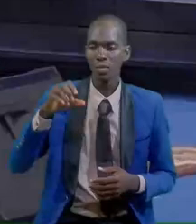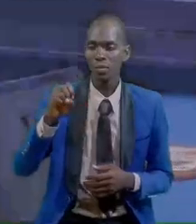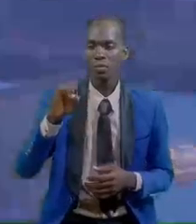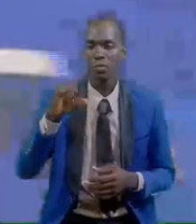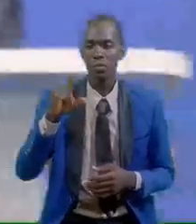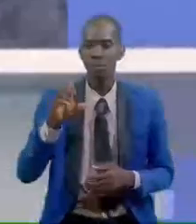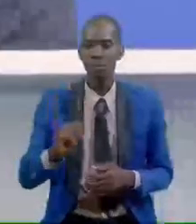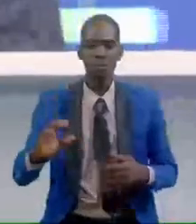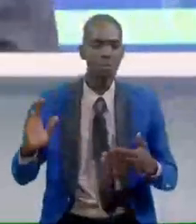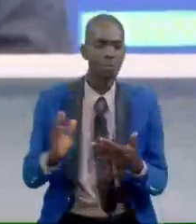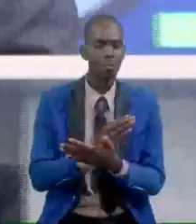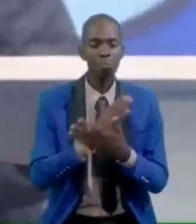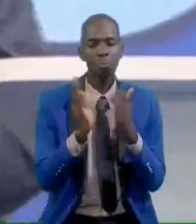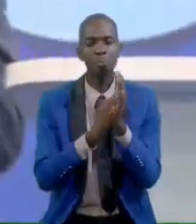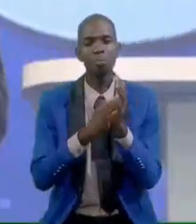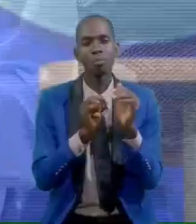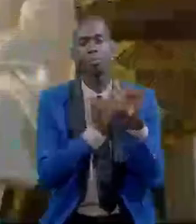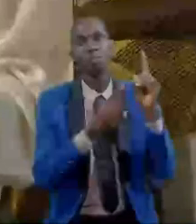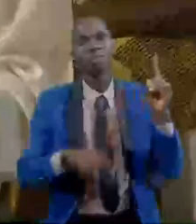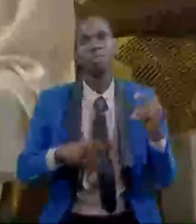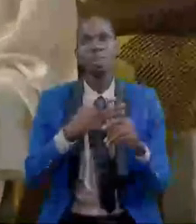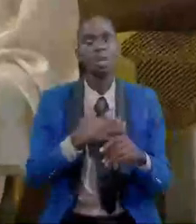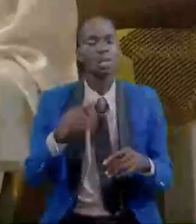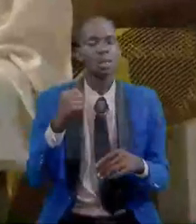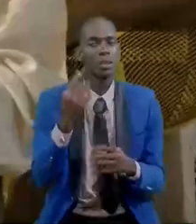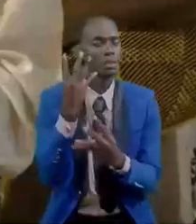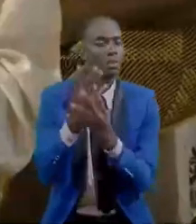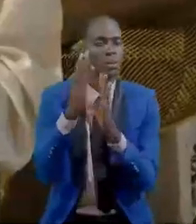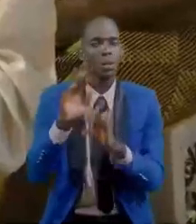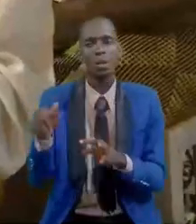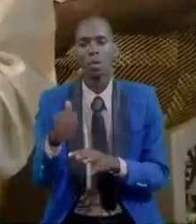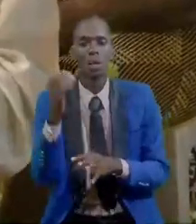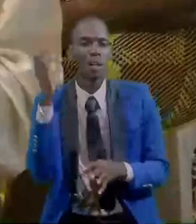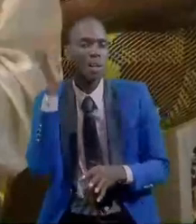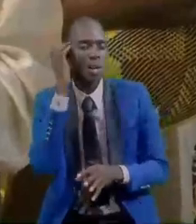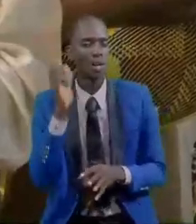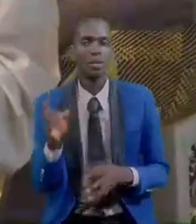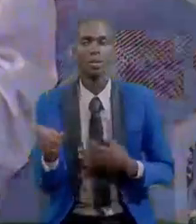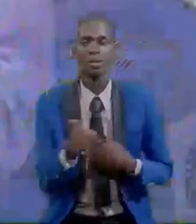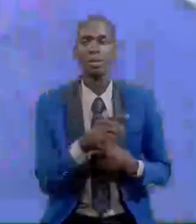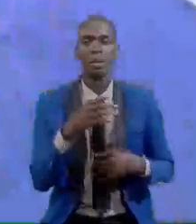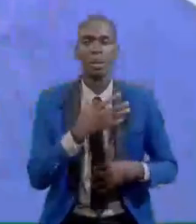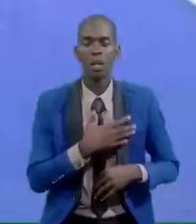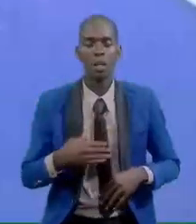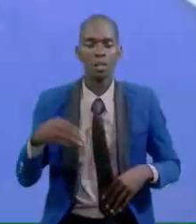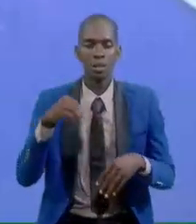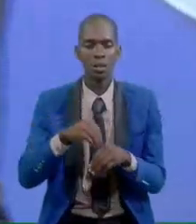les prisonniers les entendaient. Verset 26,